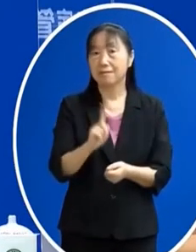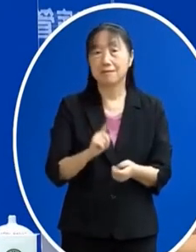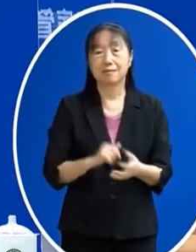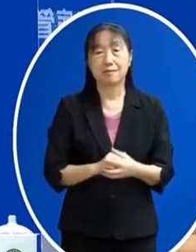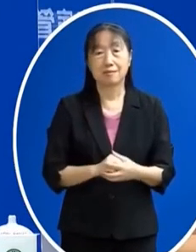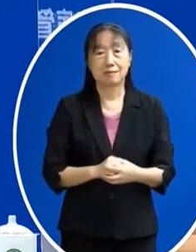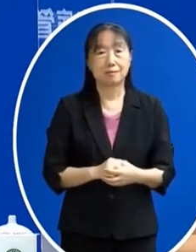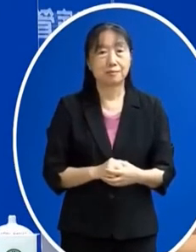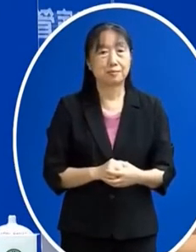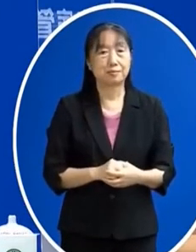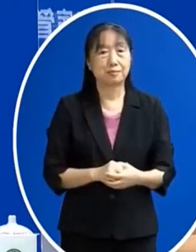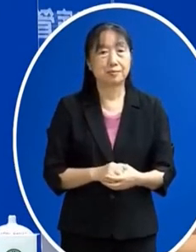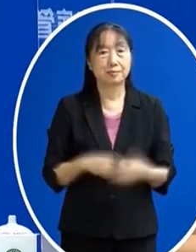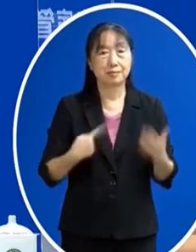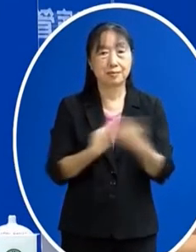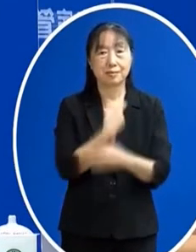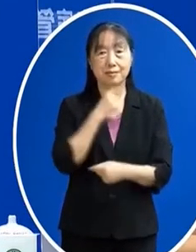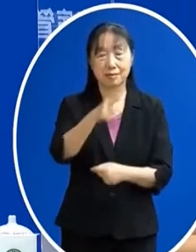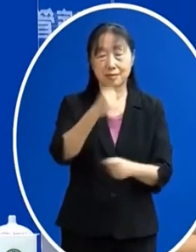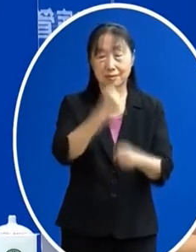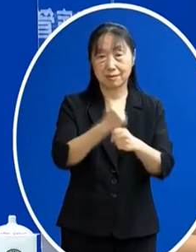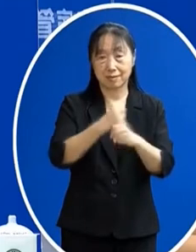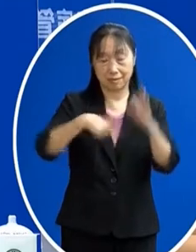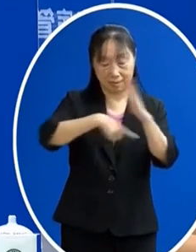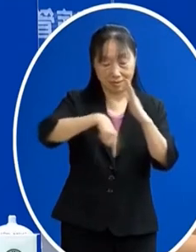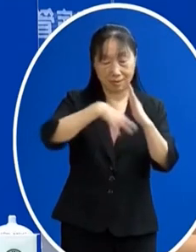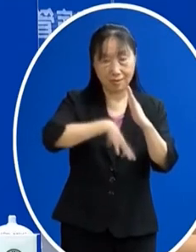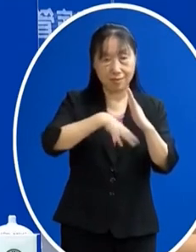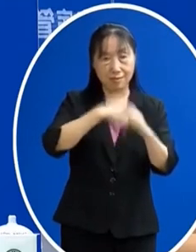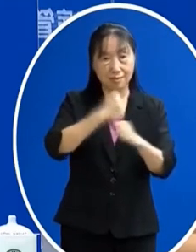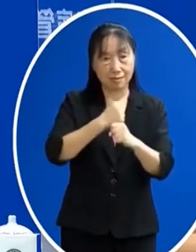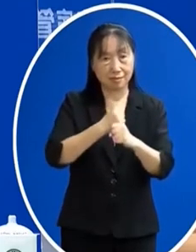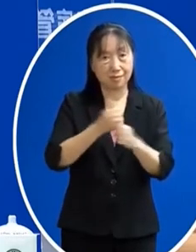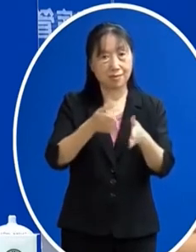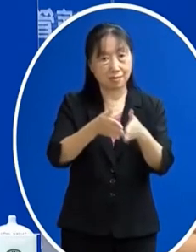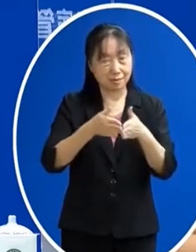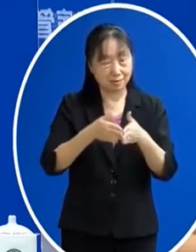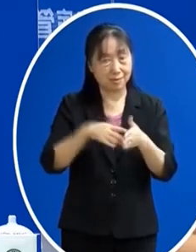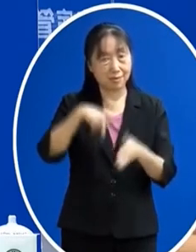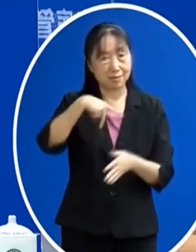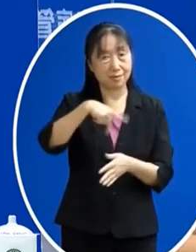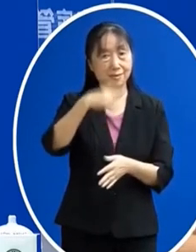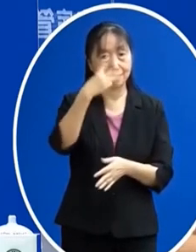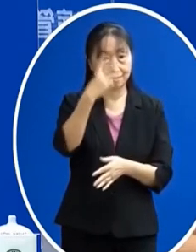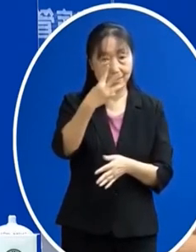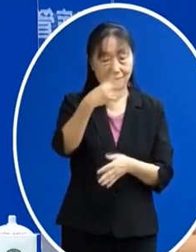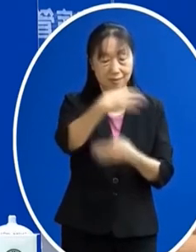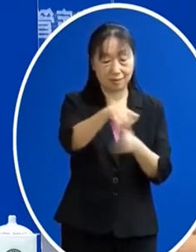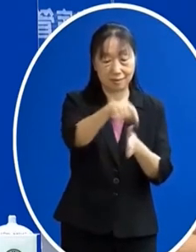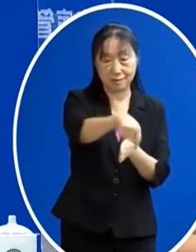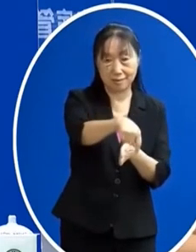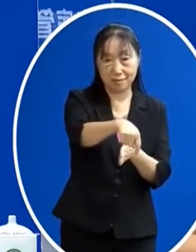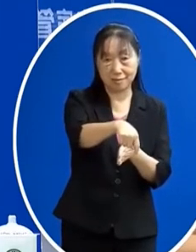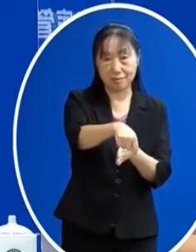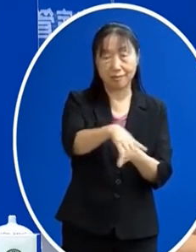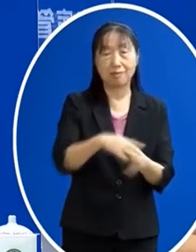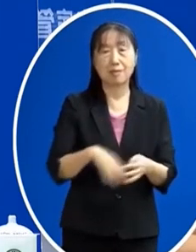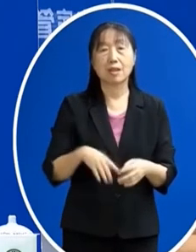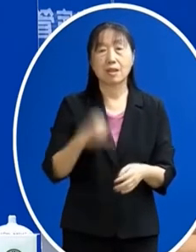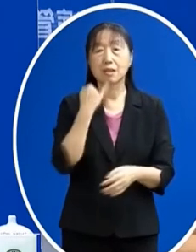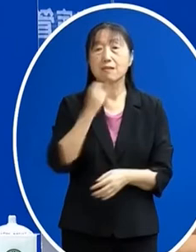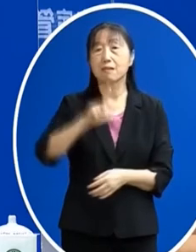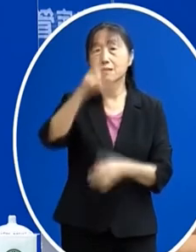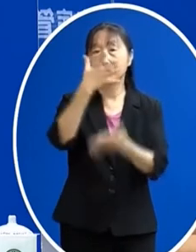要这个院内同仁愿意需要做 P3 实验室的话，都可以上学术处的网